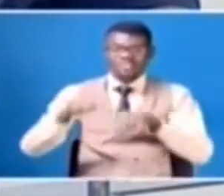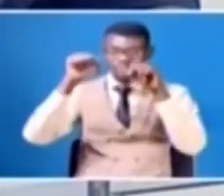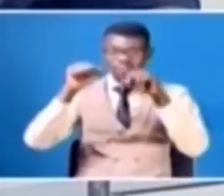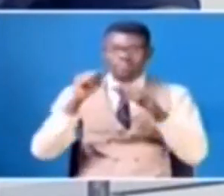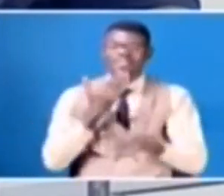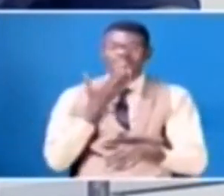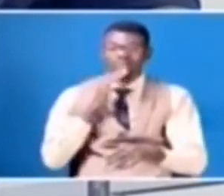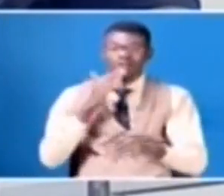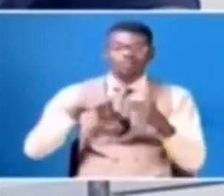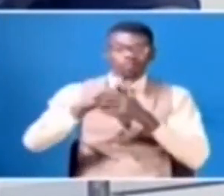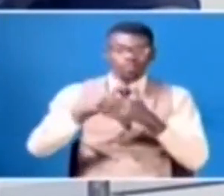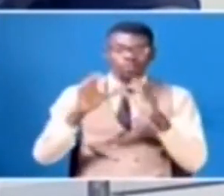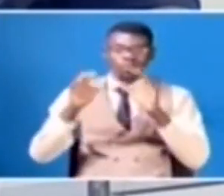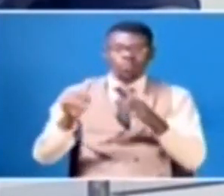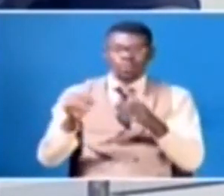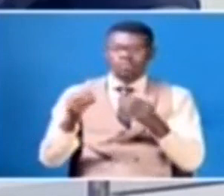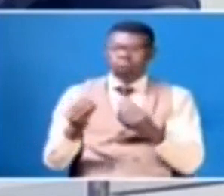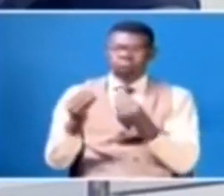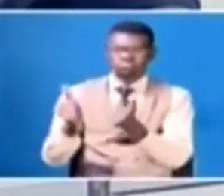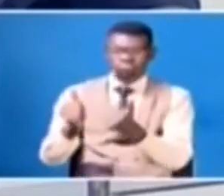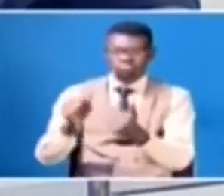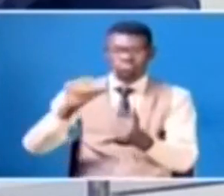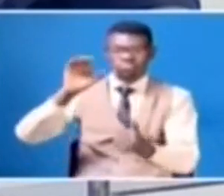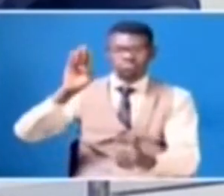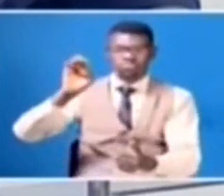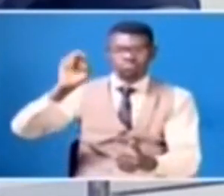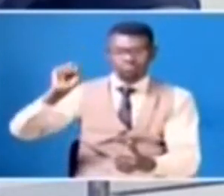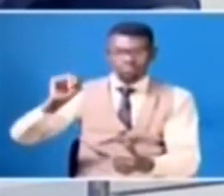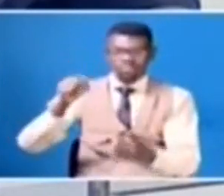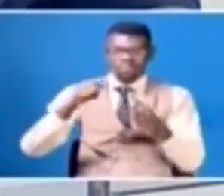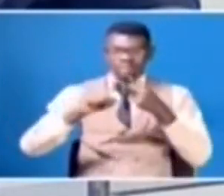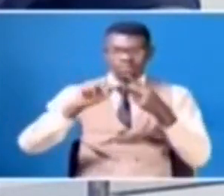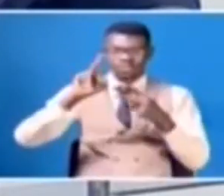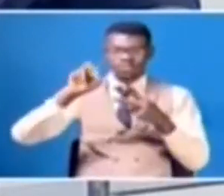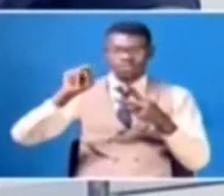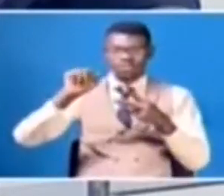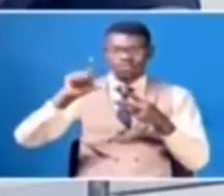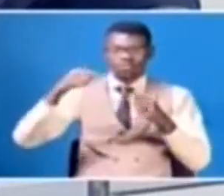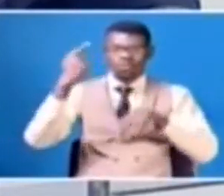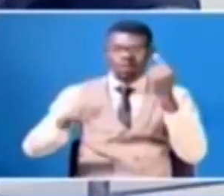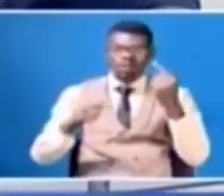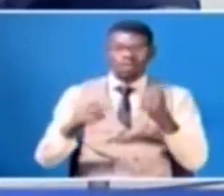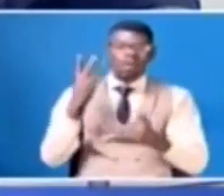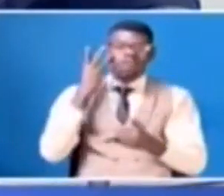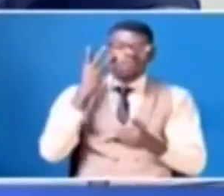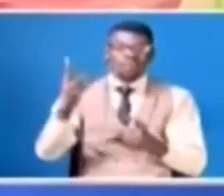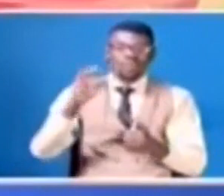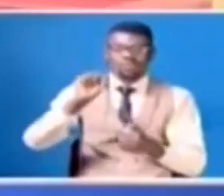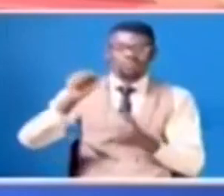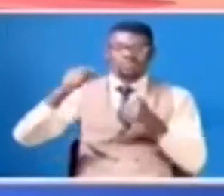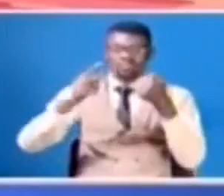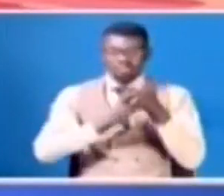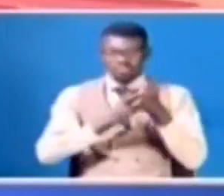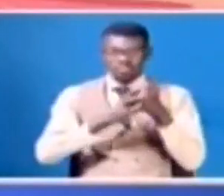Leopards. Shikanda amewapiku wapinzani wake Ben Musumbi na Ronald Namai kwa kushinda na kura 457. Oliver